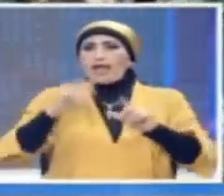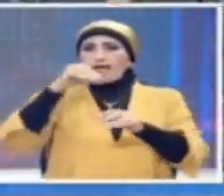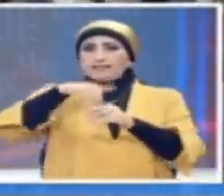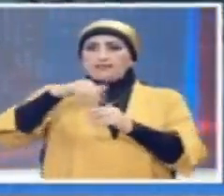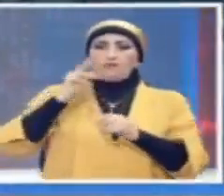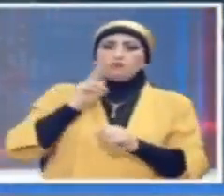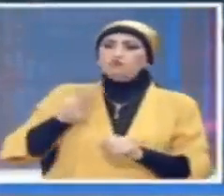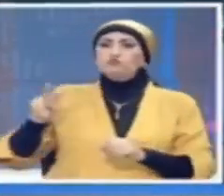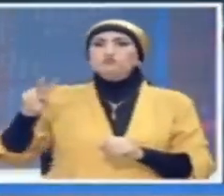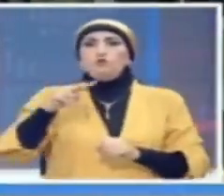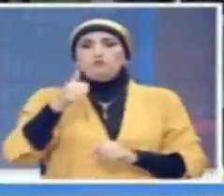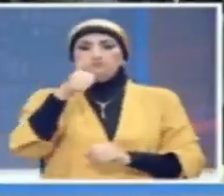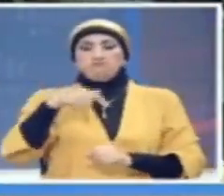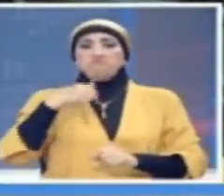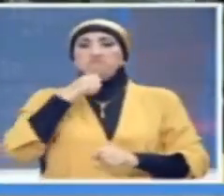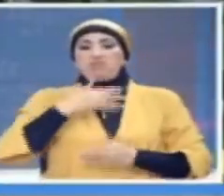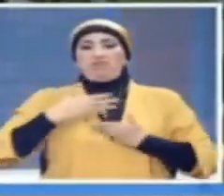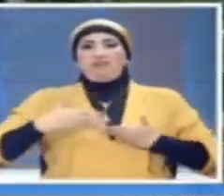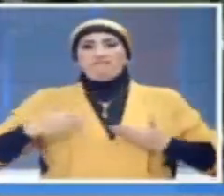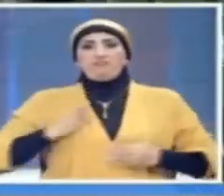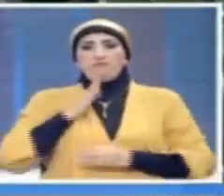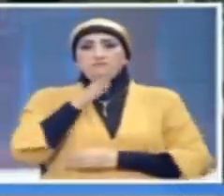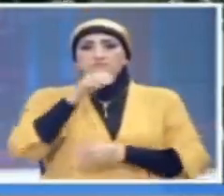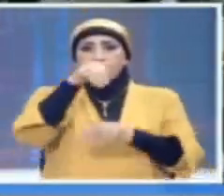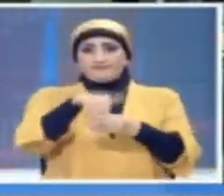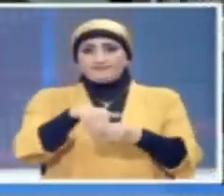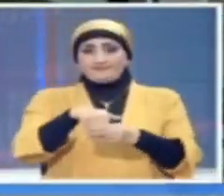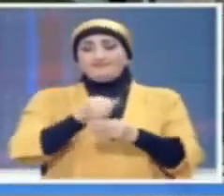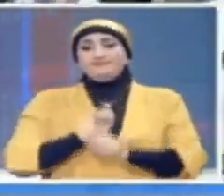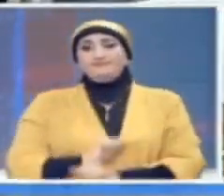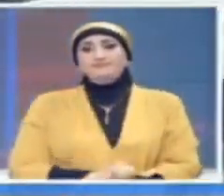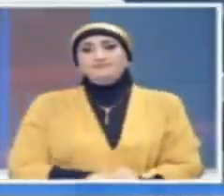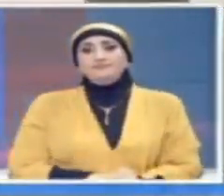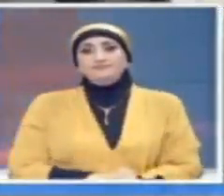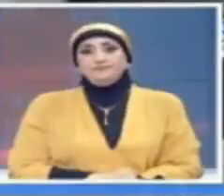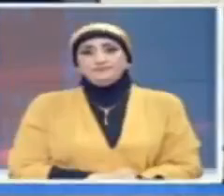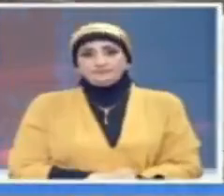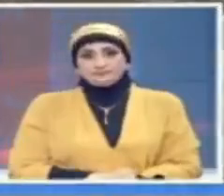وضمان انتظام سير العملية الانتخابية بطريقة آمنة.